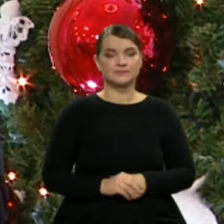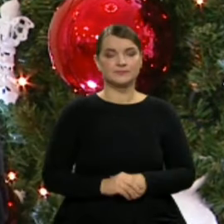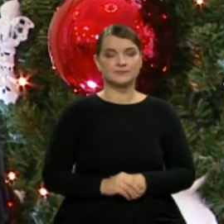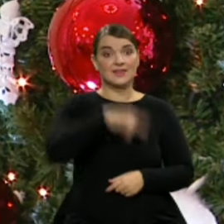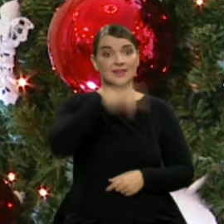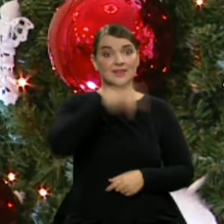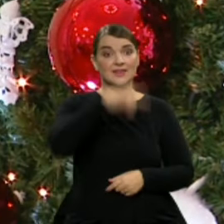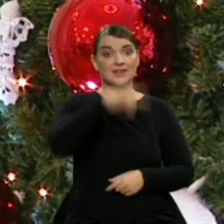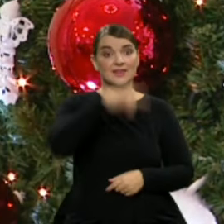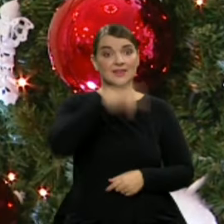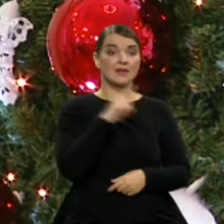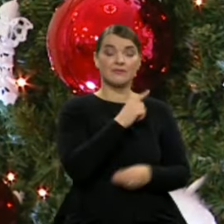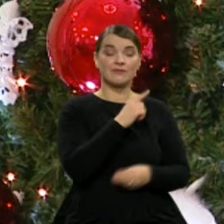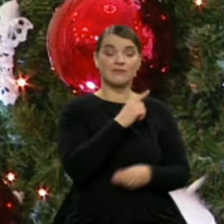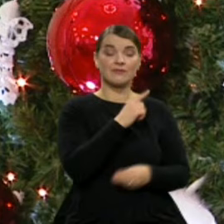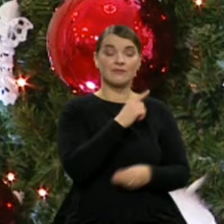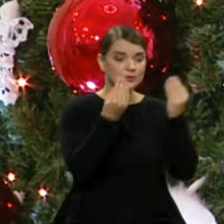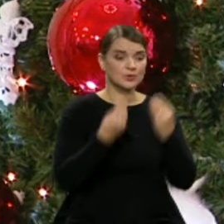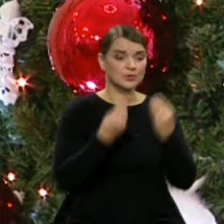yra didžiausia.